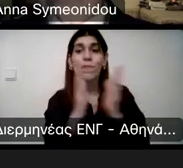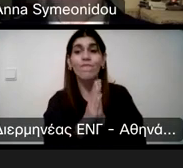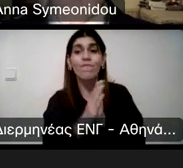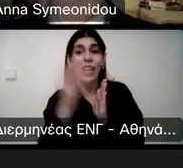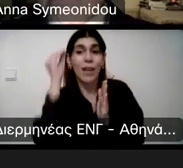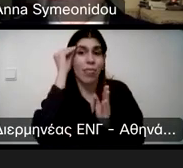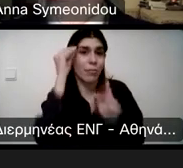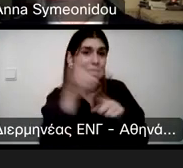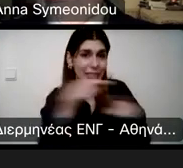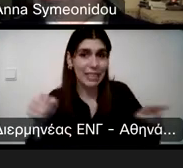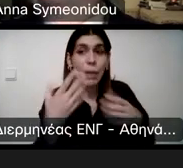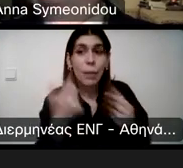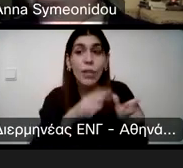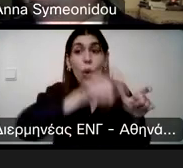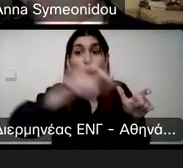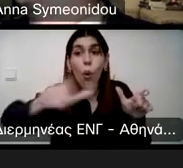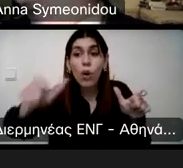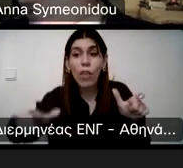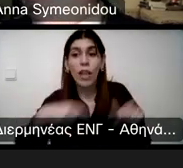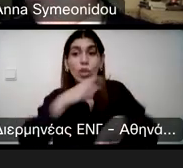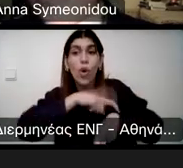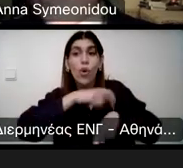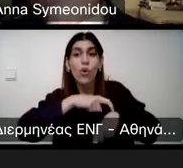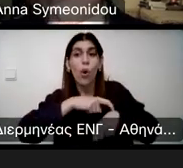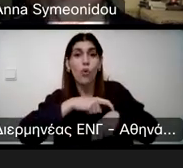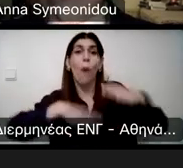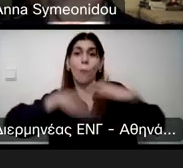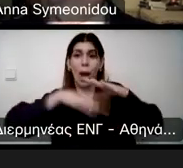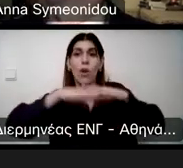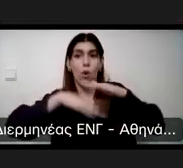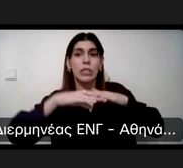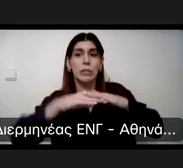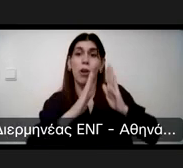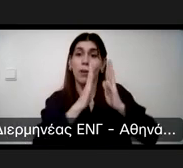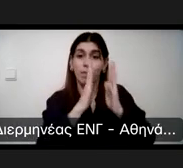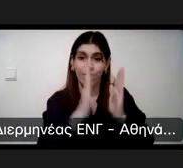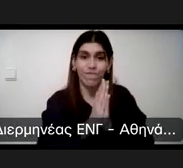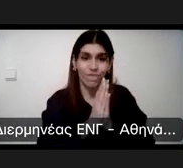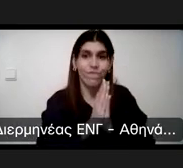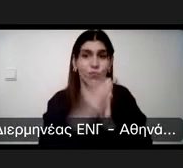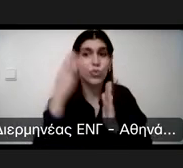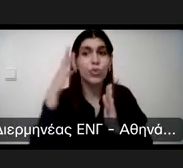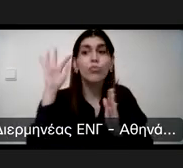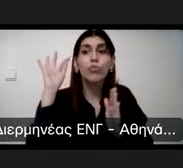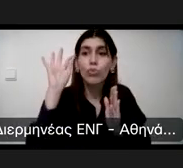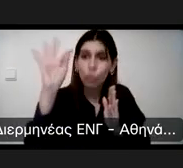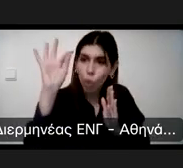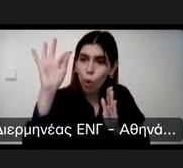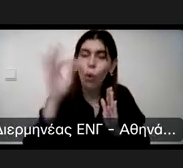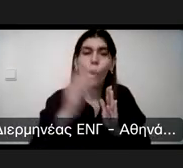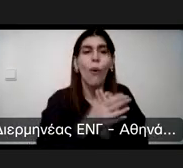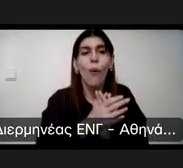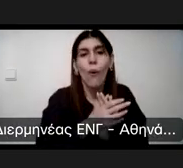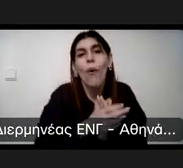χρόνο για τη συζήτηση. Ναι, ναι, ασφαλώς. Έχουμε μόνο δύο ανακοινώσεις. Η συνονόματι μου ήταν πολύ ευγενική όταν είπε το